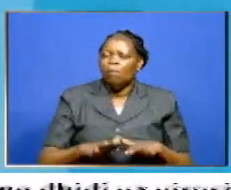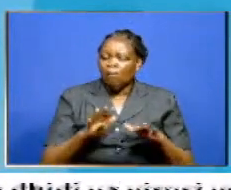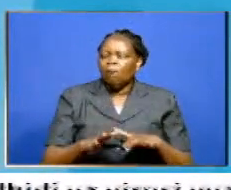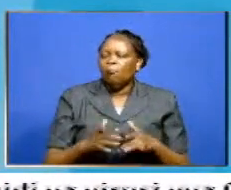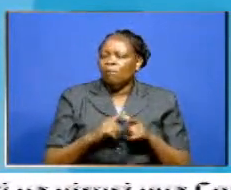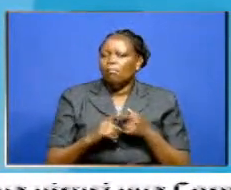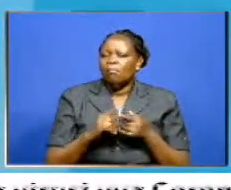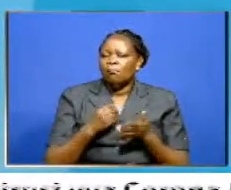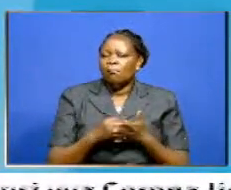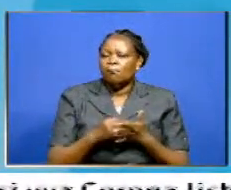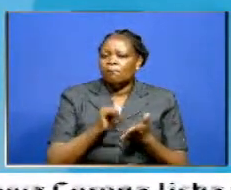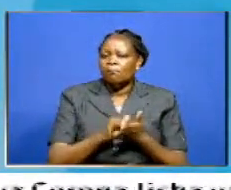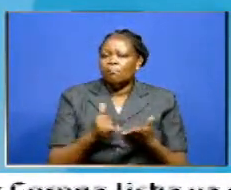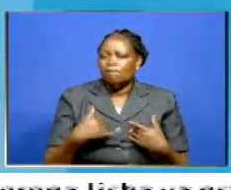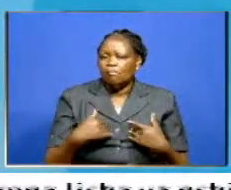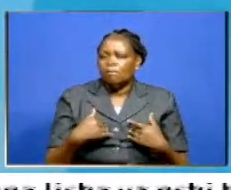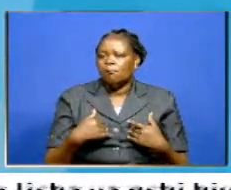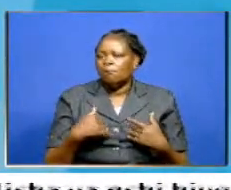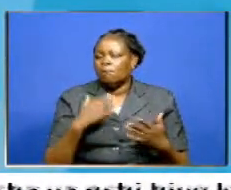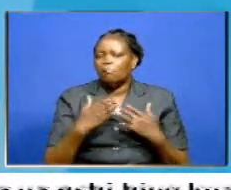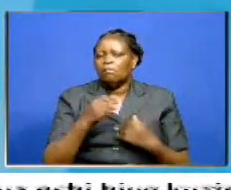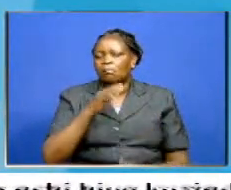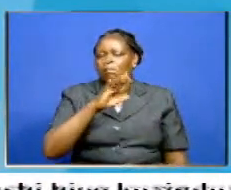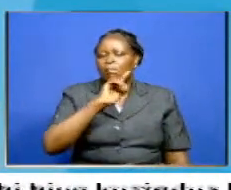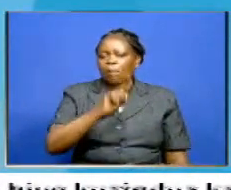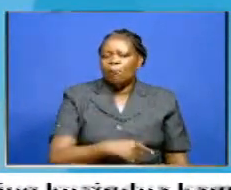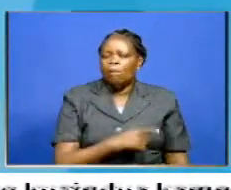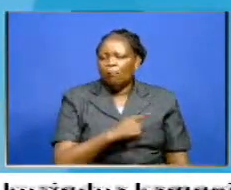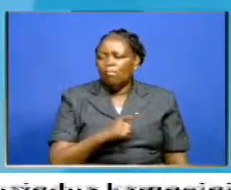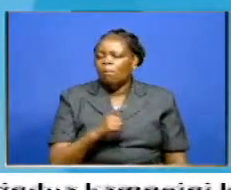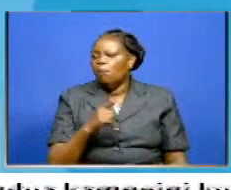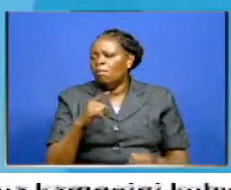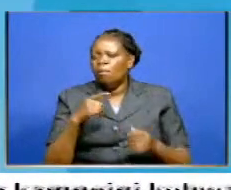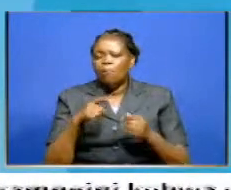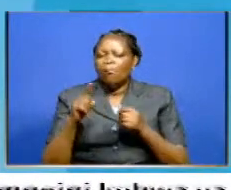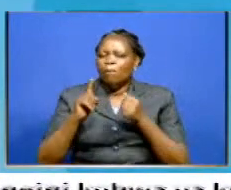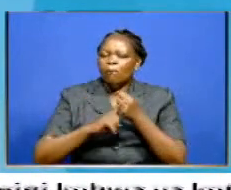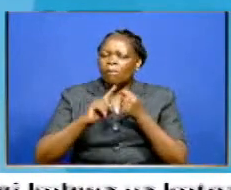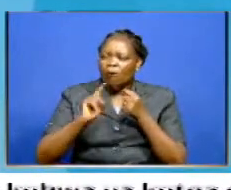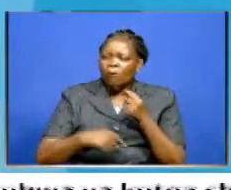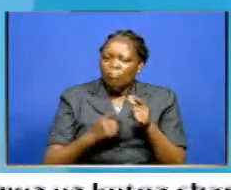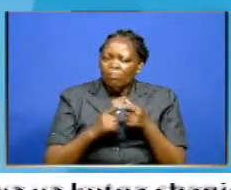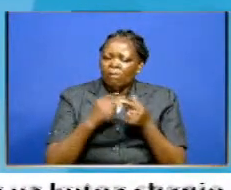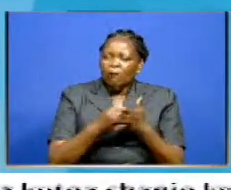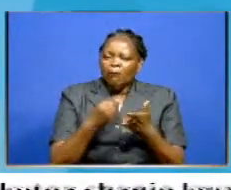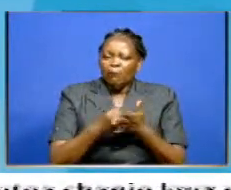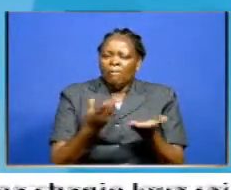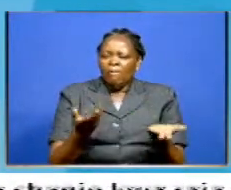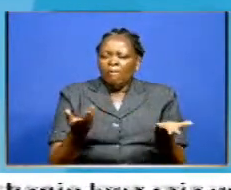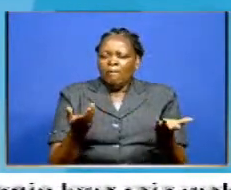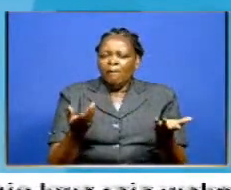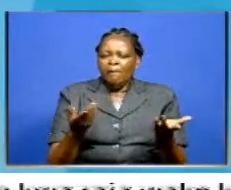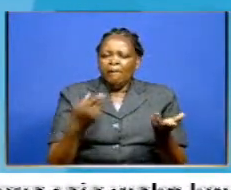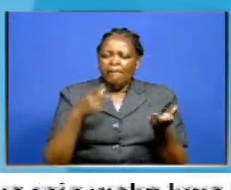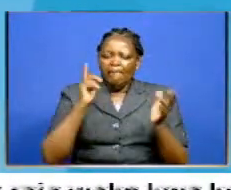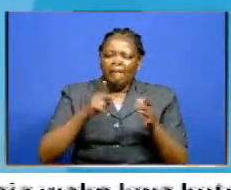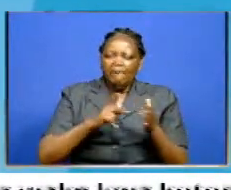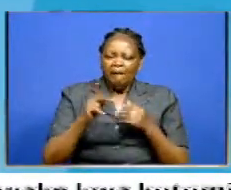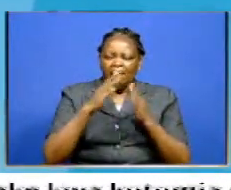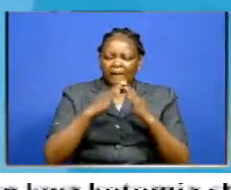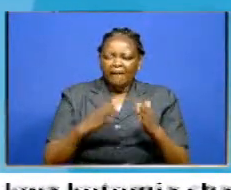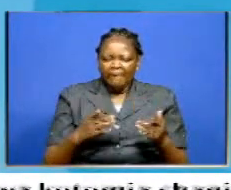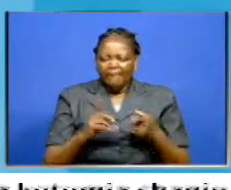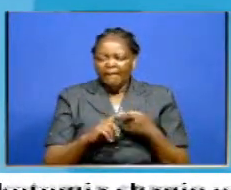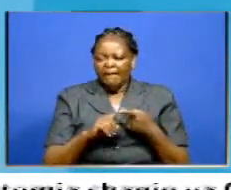zile pesa ambazo atapata zitakuwa kati ya 5,000 maybe 6,000. Na hizo pesa utapata kwamba anafaa lipe nyumba,